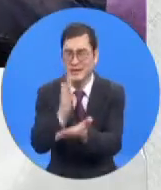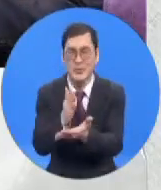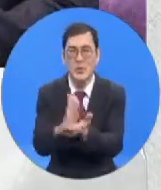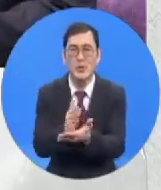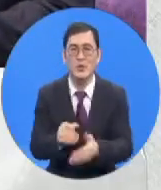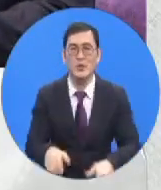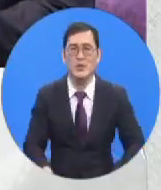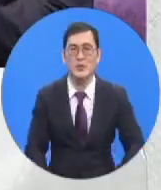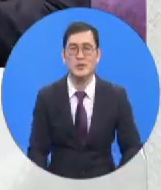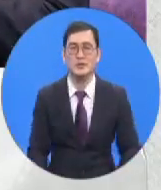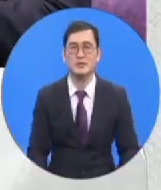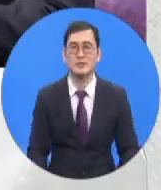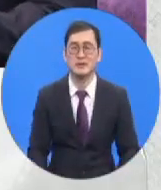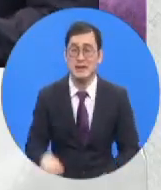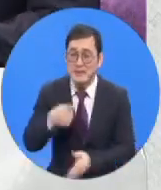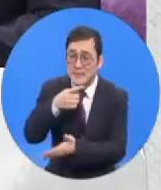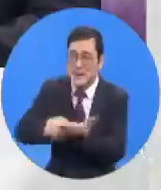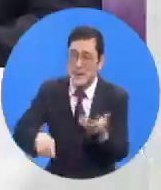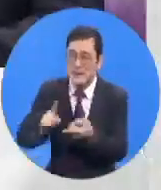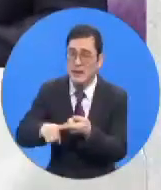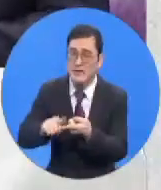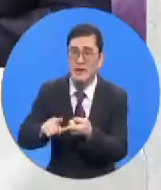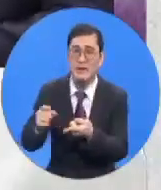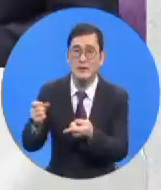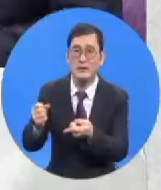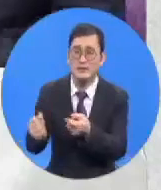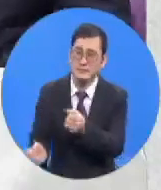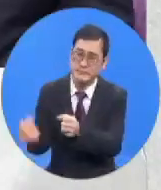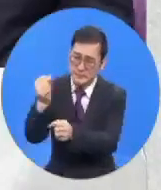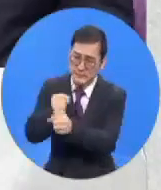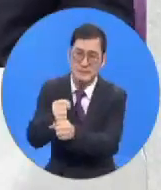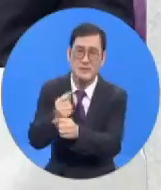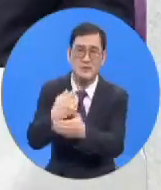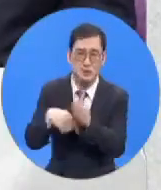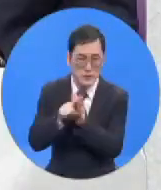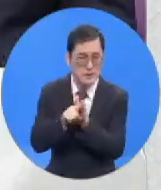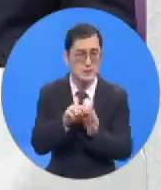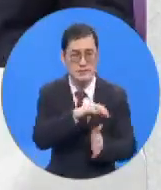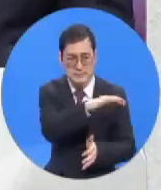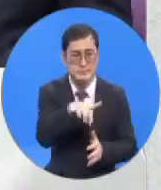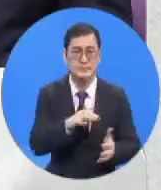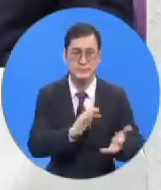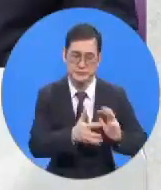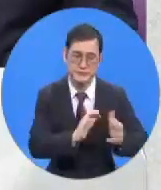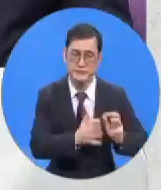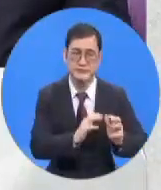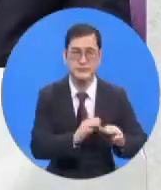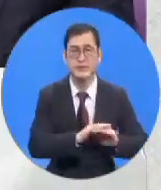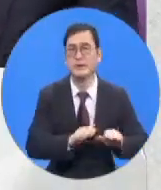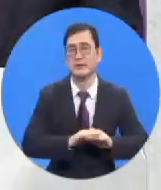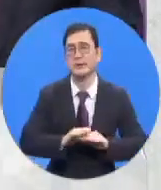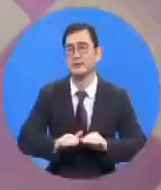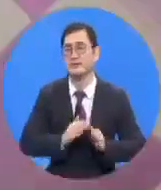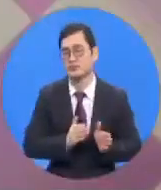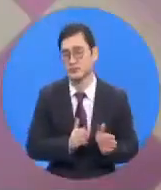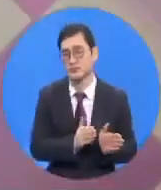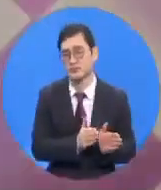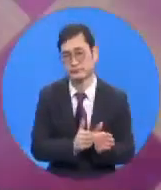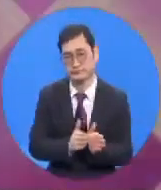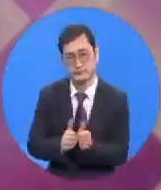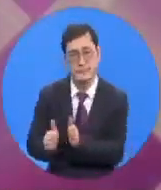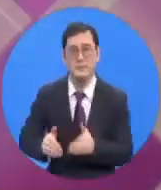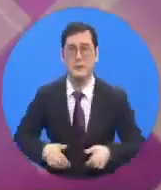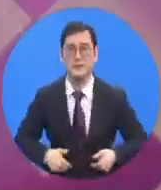구조적인 보상을 어떻게 만들 것인가라고 하는 매뉴얼들을 빨리 만들어 나가는 게 중요하다고 생각합니다. 예. 지금 말씀하신